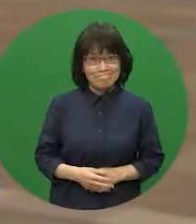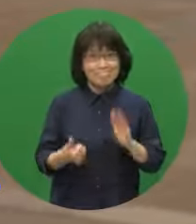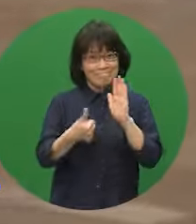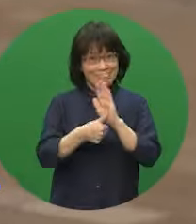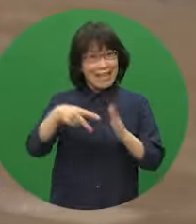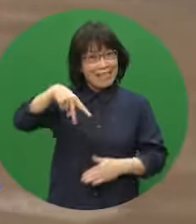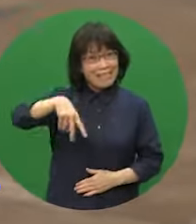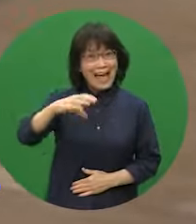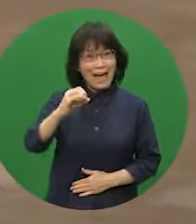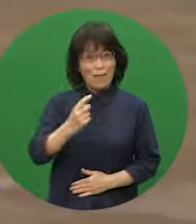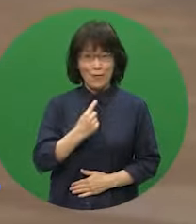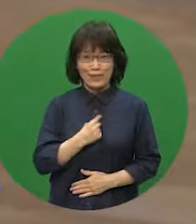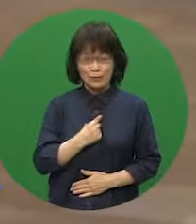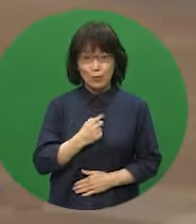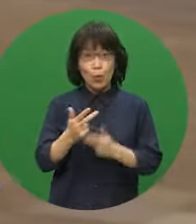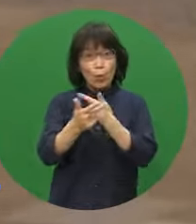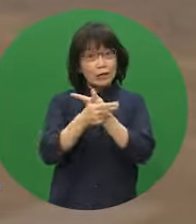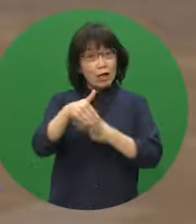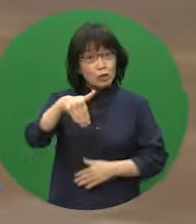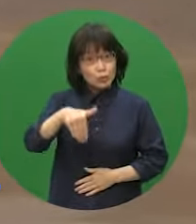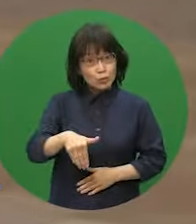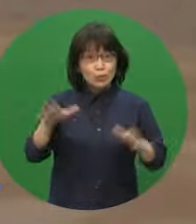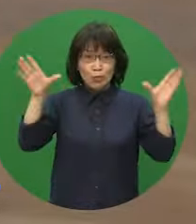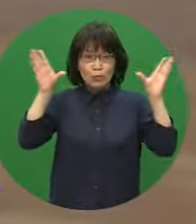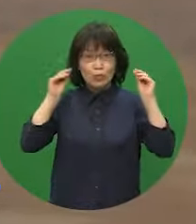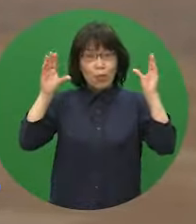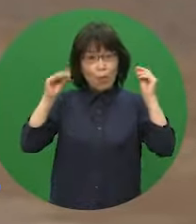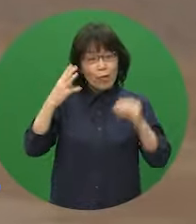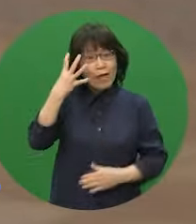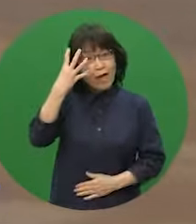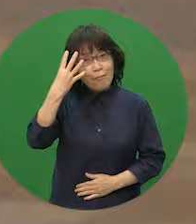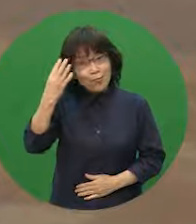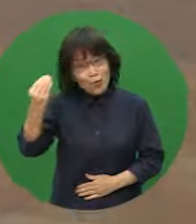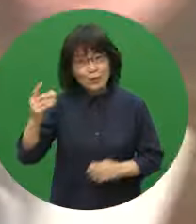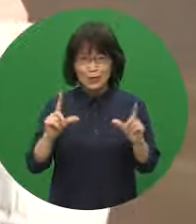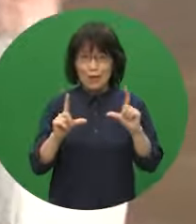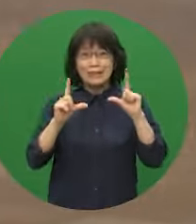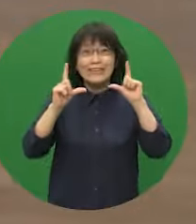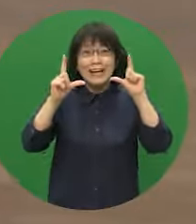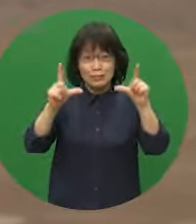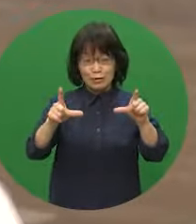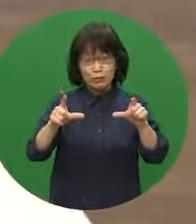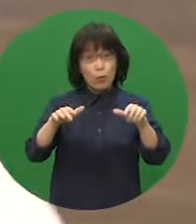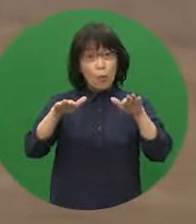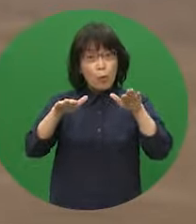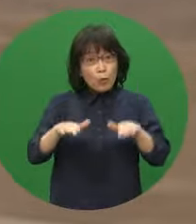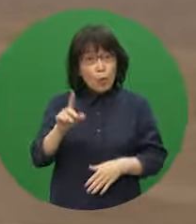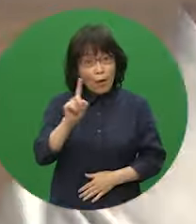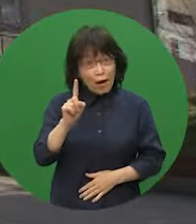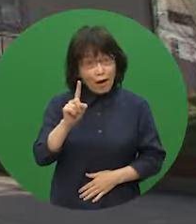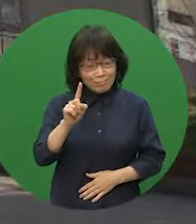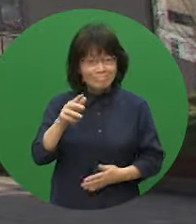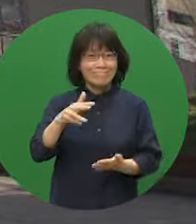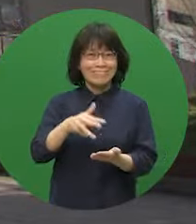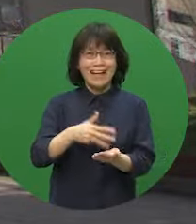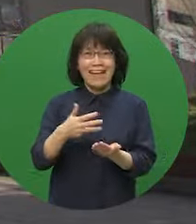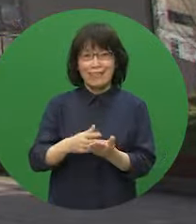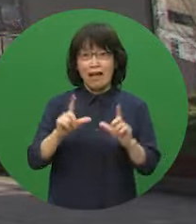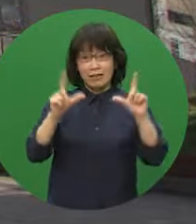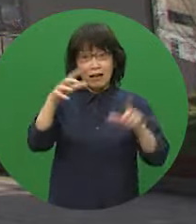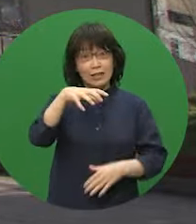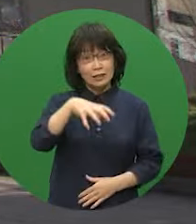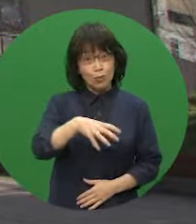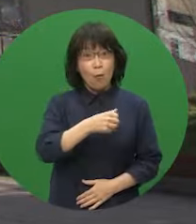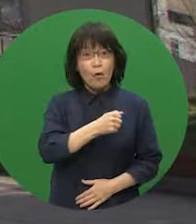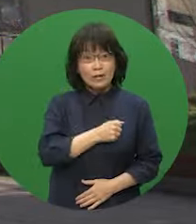北九州見つけ人の畑野直です。この番組では北九州の情報や魅力をお届けいたします。今回は八幡東区にある